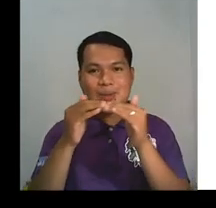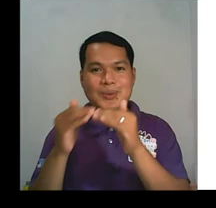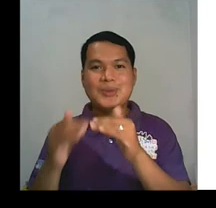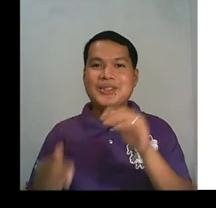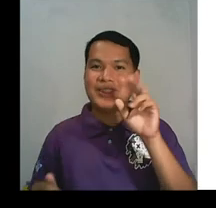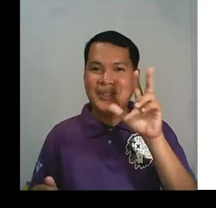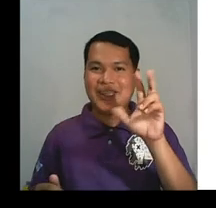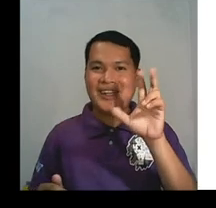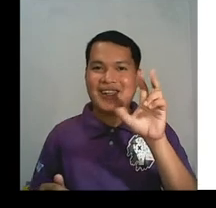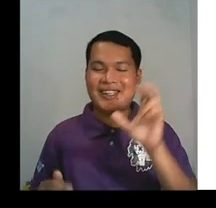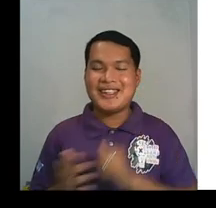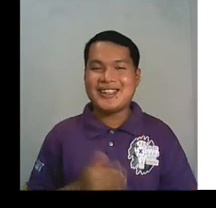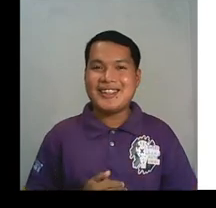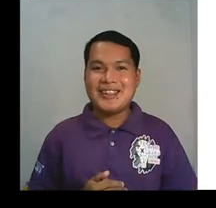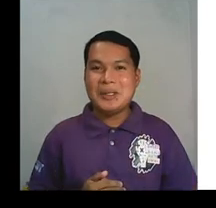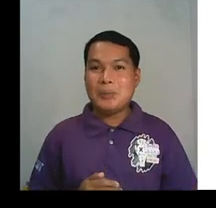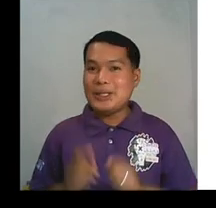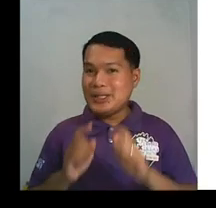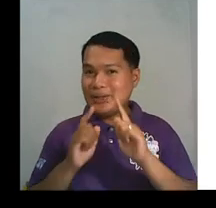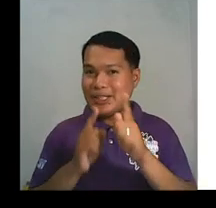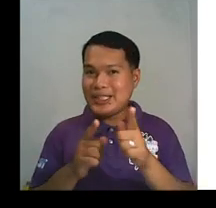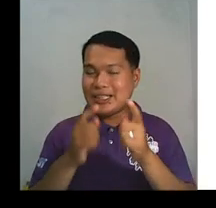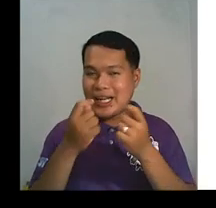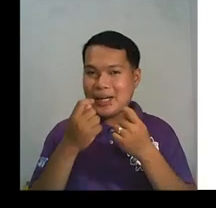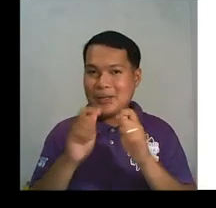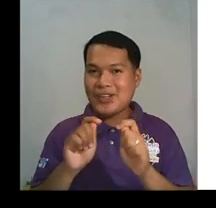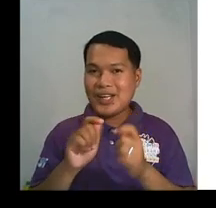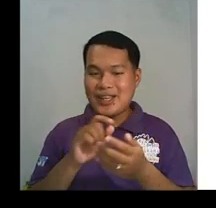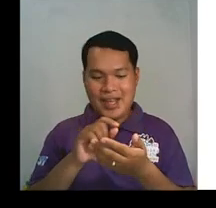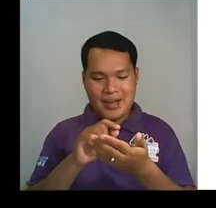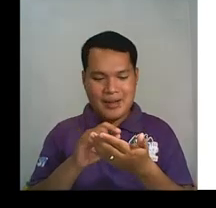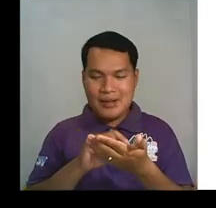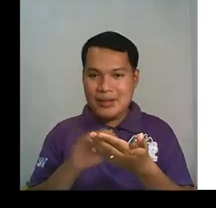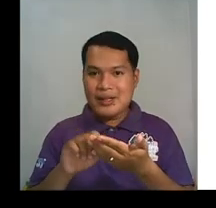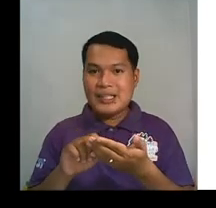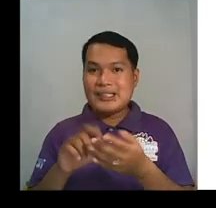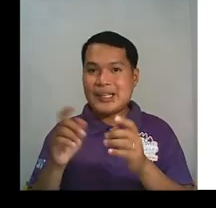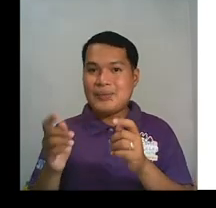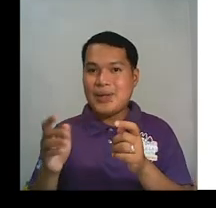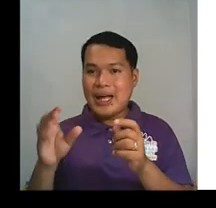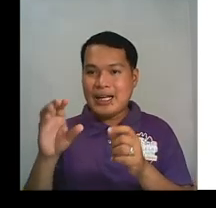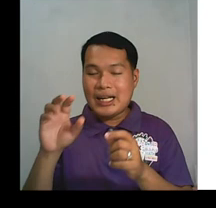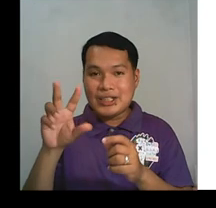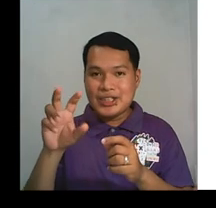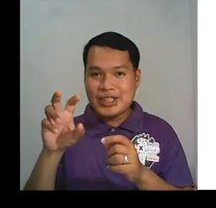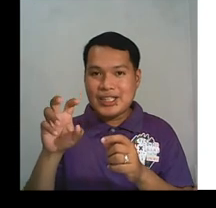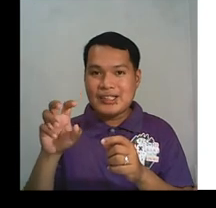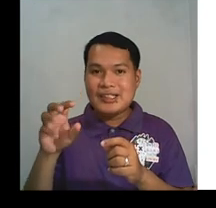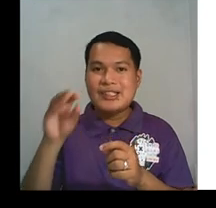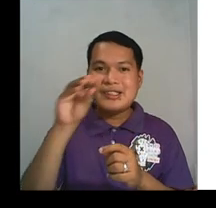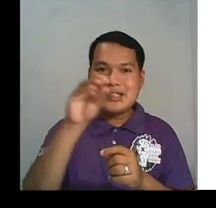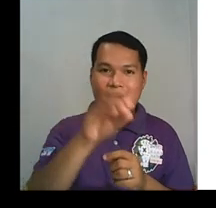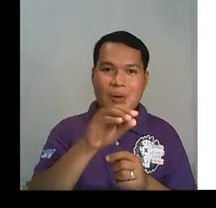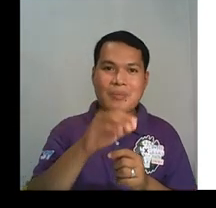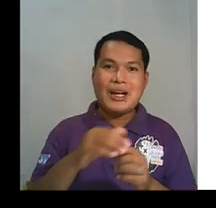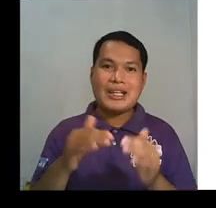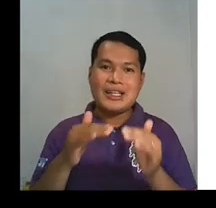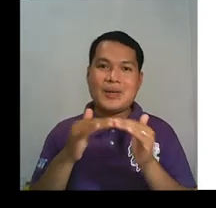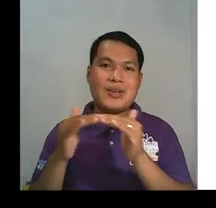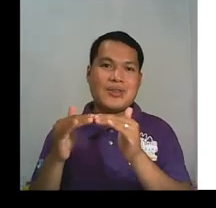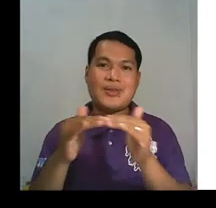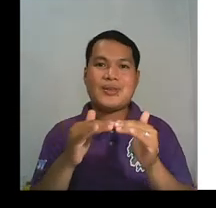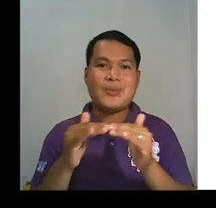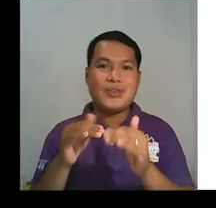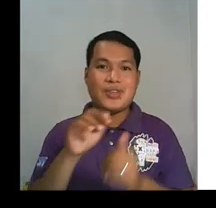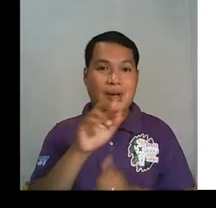equal to 13. Pwede nyo rin itry mat-checkan yan. Isub nyo lang ang 13 sa loob ng